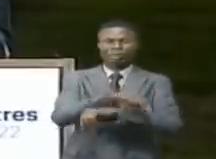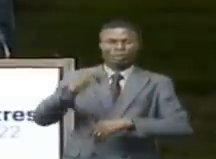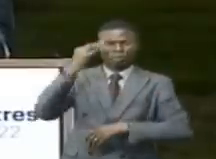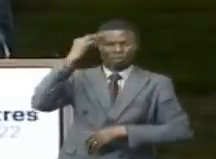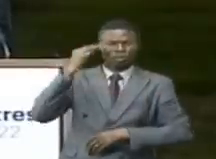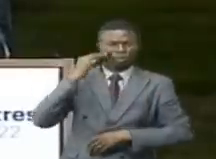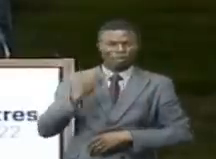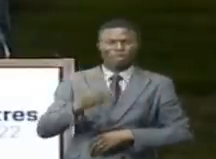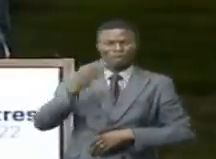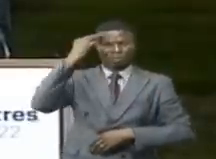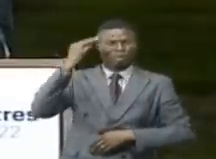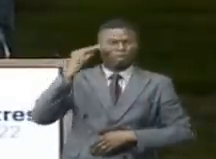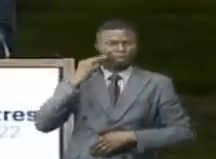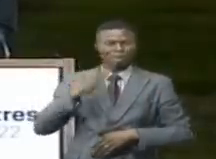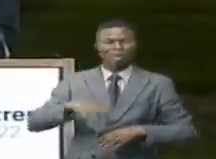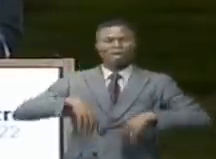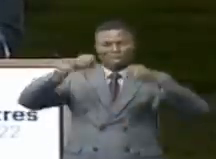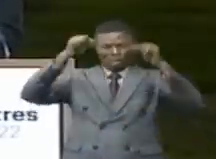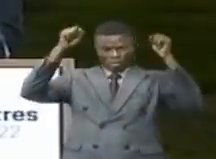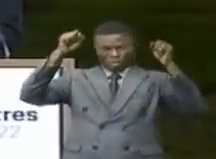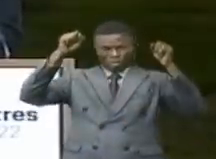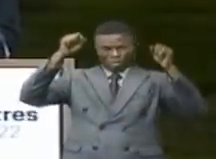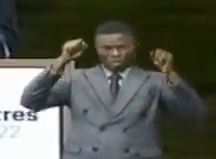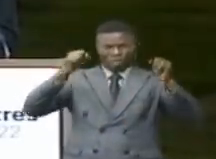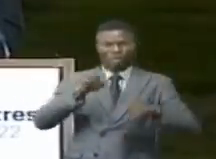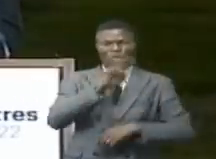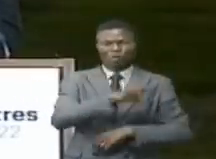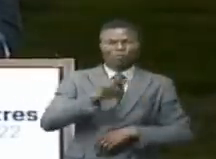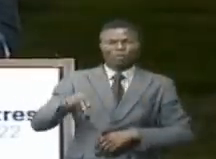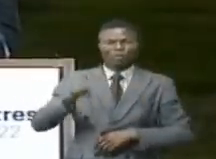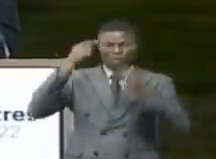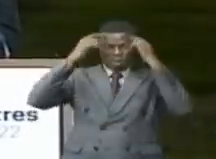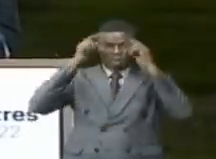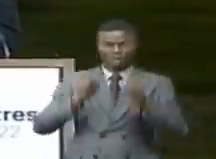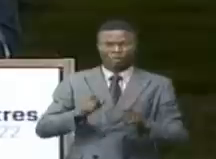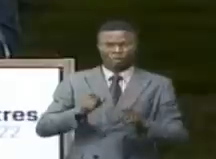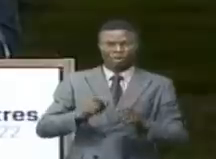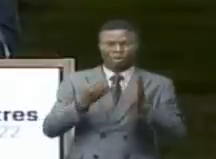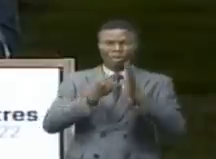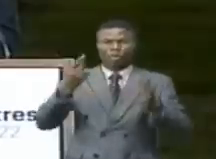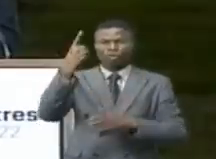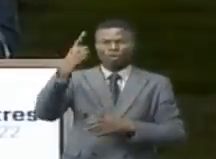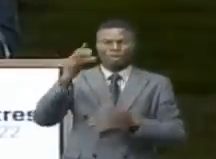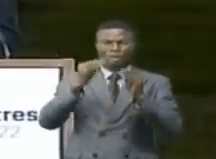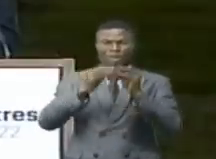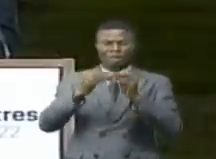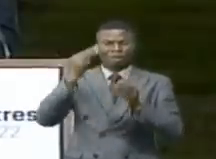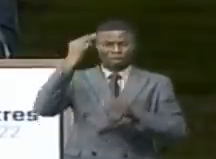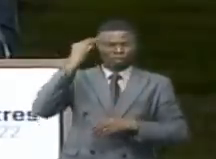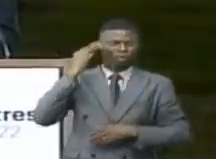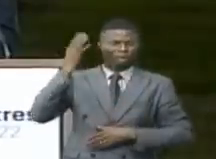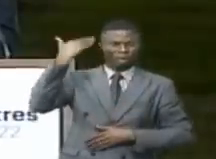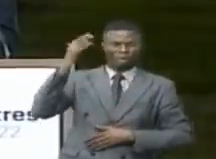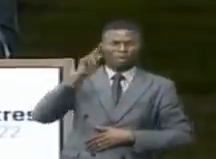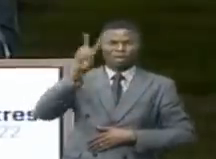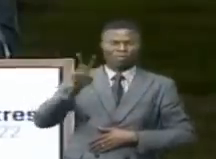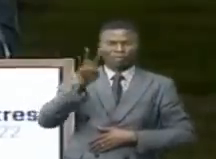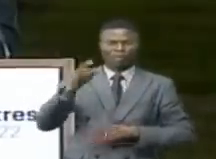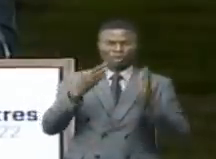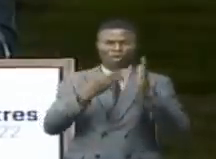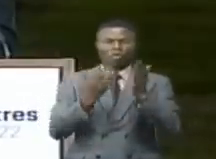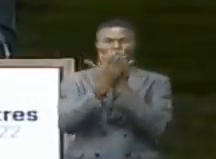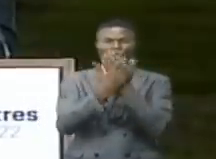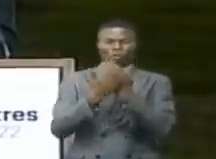le Conseil de ministres a adopté le relevé des décisions prises lors de la 61e réunion tenue le vendredi 8